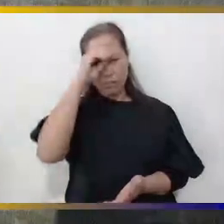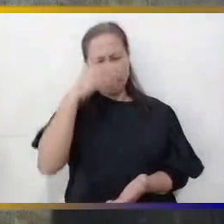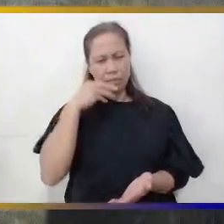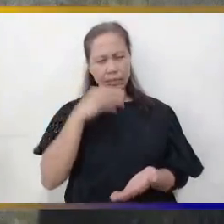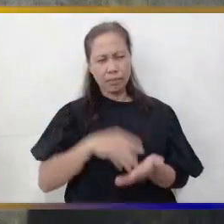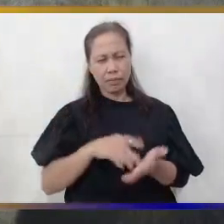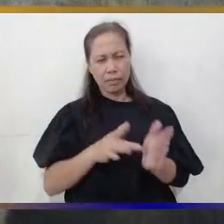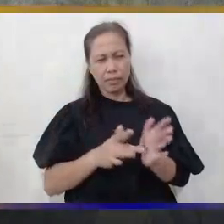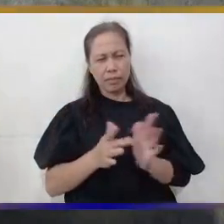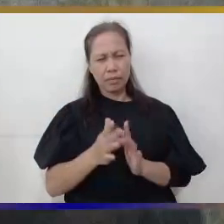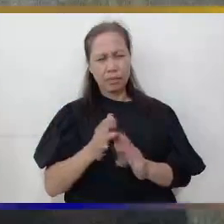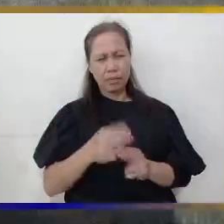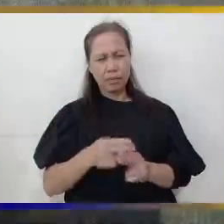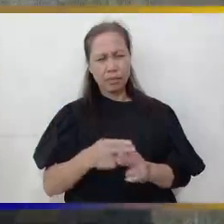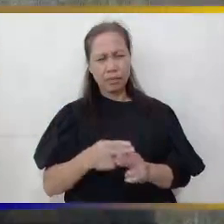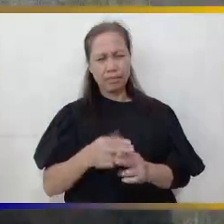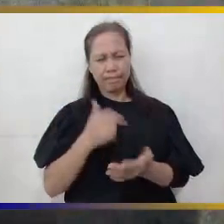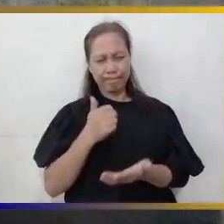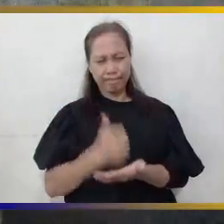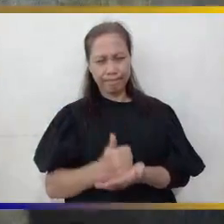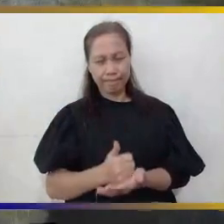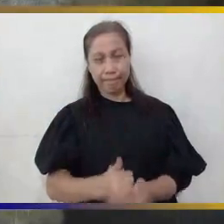dalangin Amen All right again